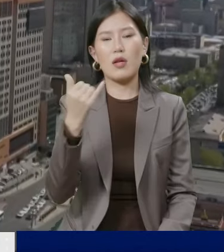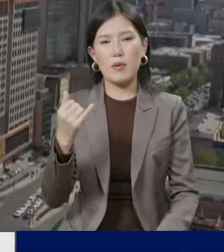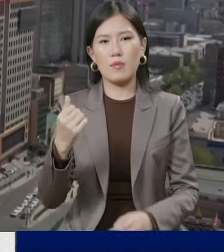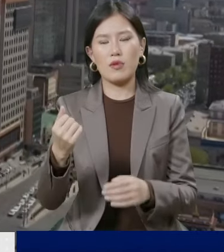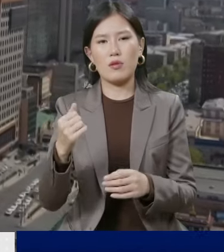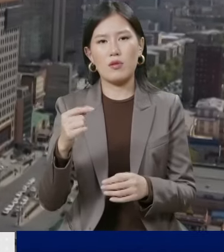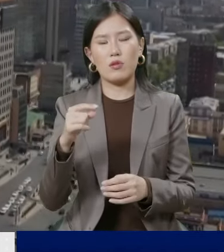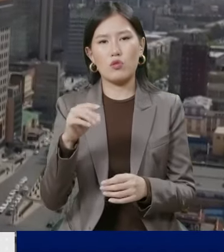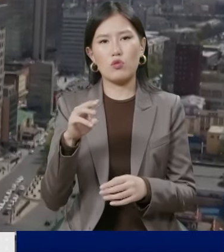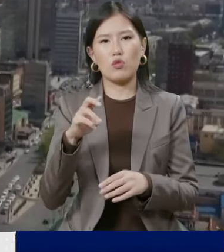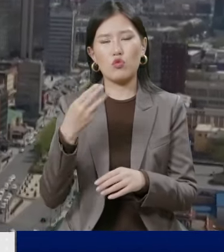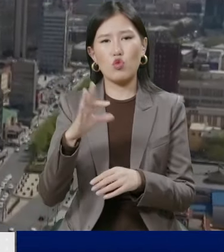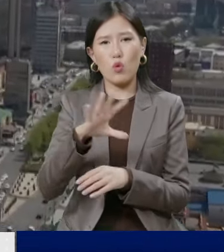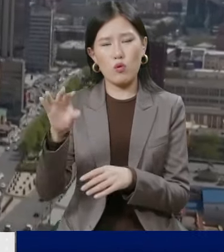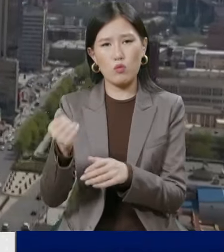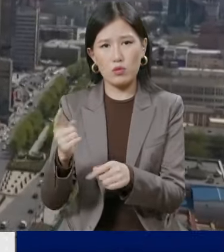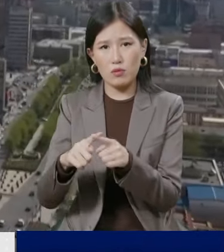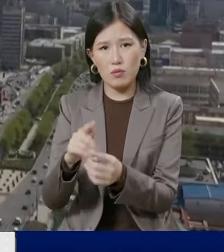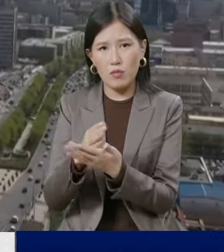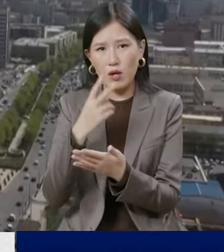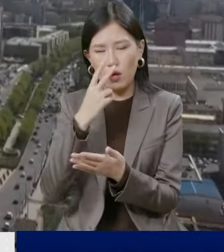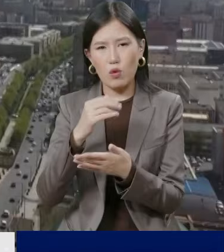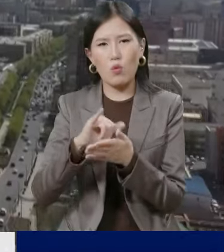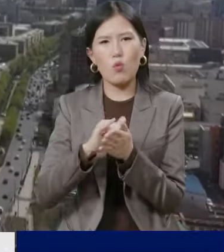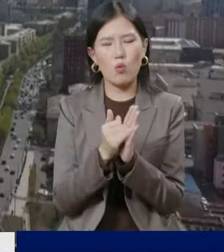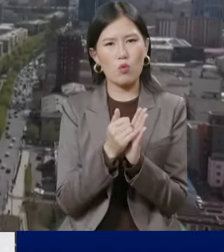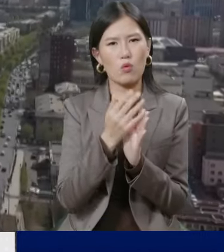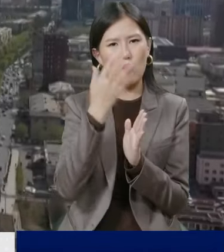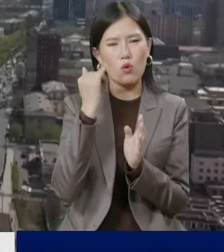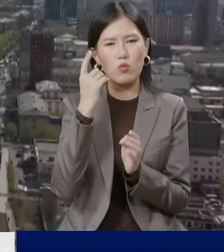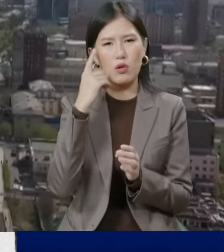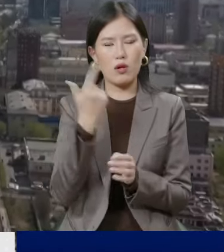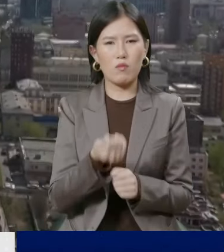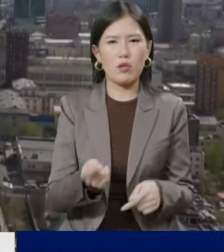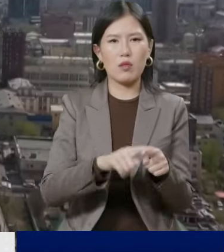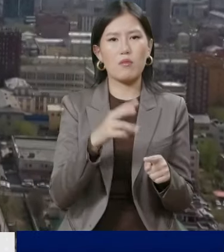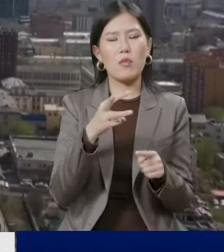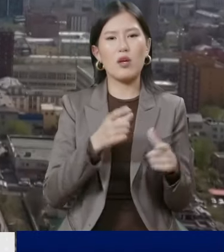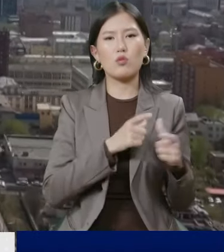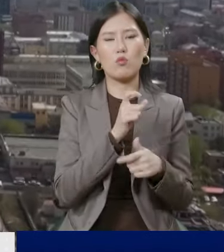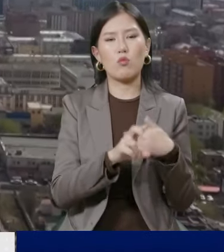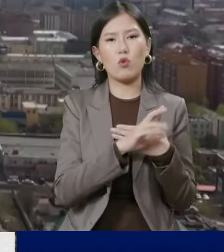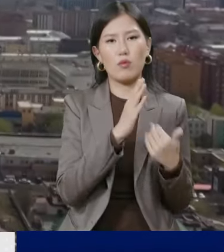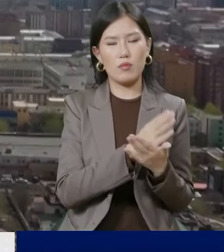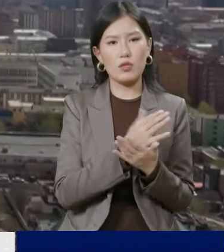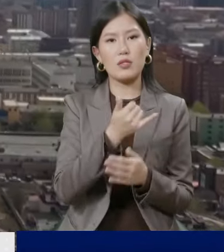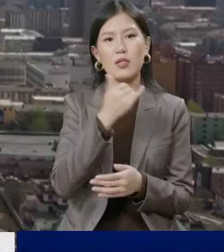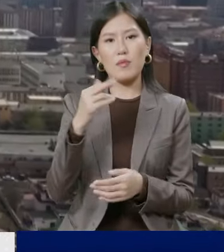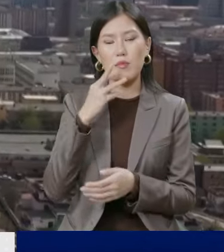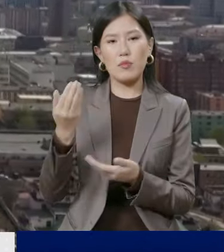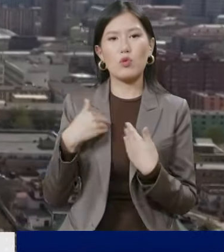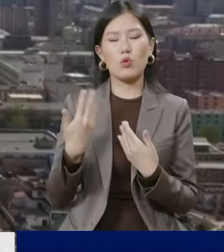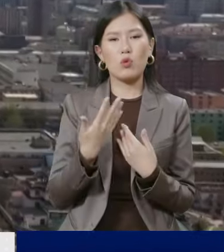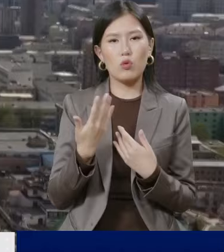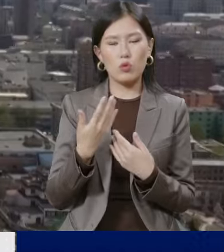үн нэмснийг харвал үүнээс ч илүү дарамтыг үүсгэж магадгүй гэж эдийн засгчид сэрэмжилж байна. Зарим их сурвалжийн мэдээлж байгаагаар эрчим хүчний